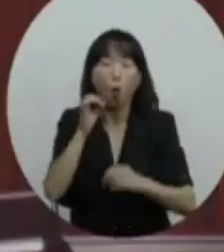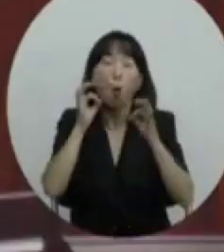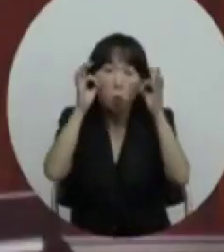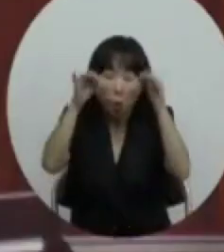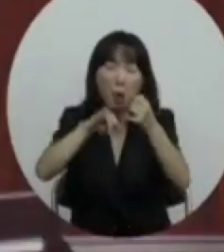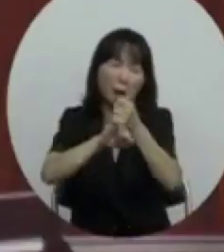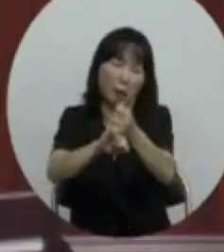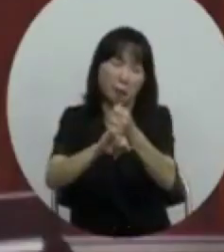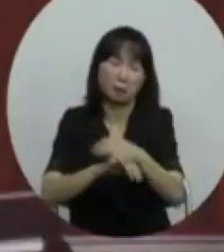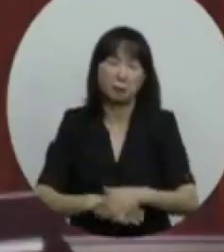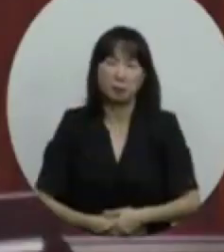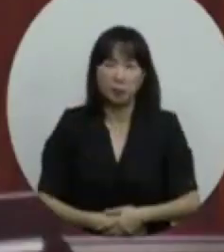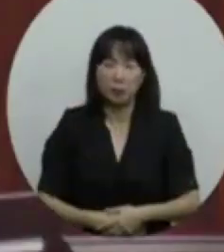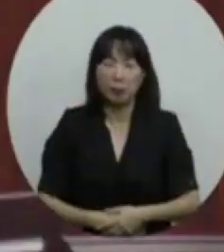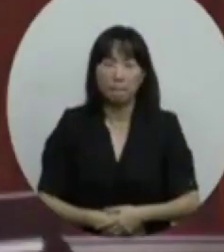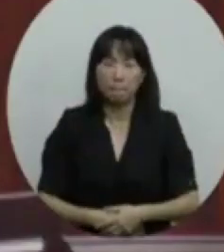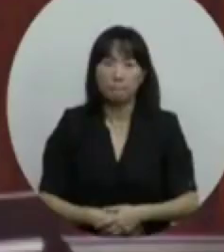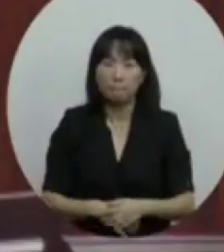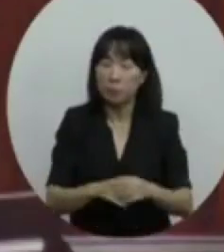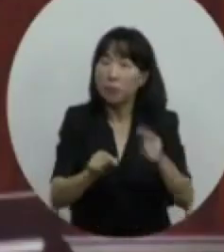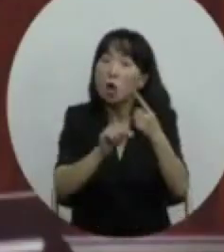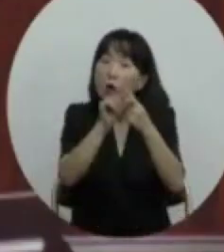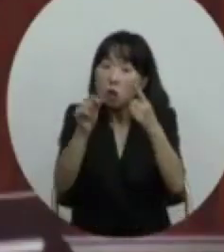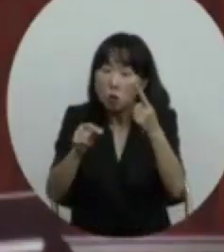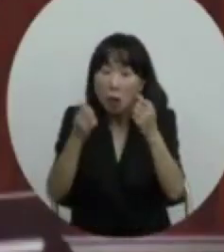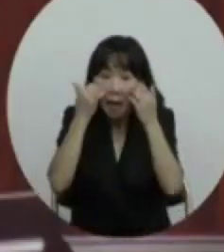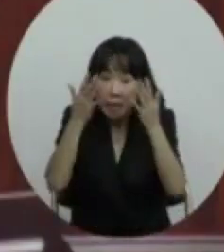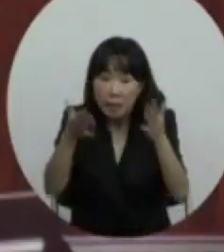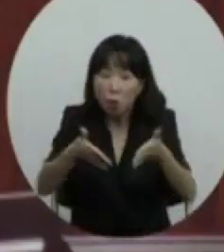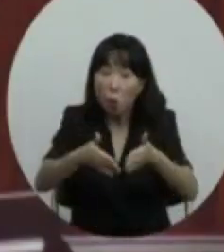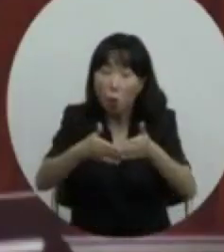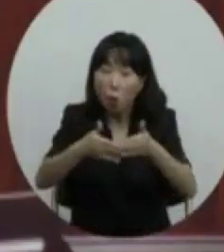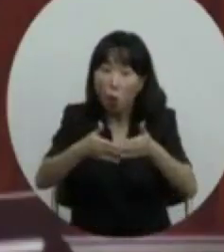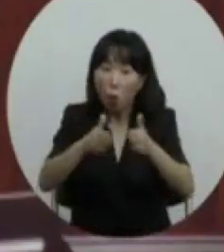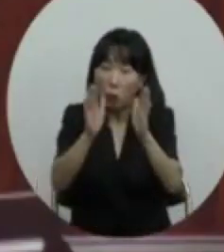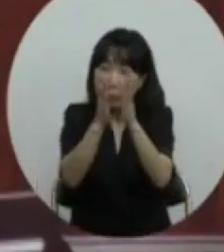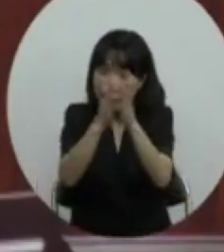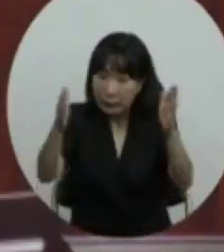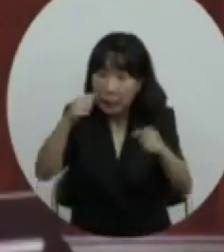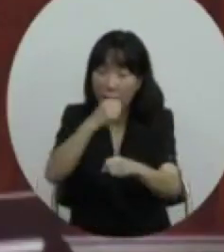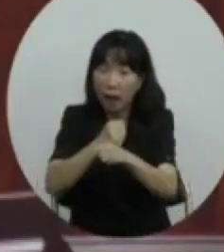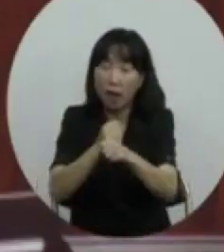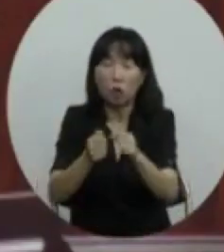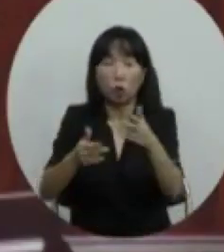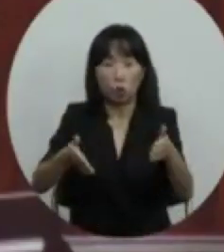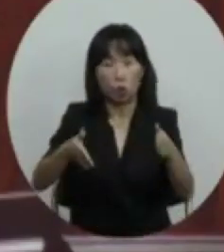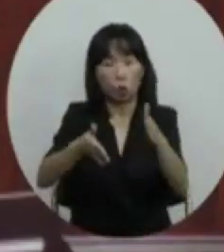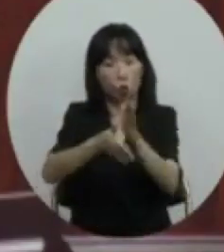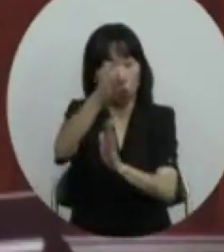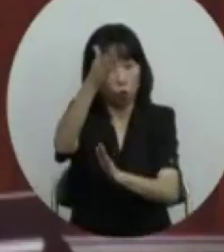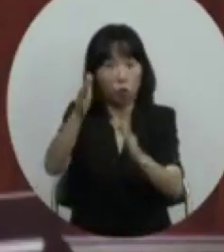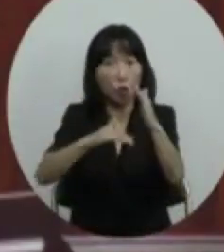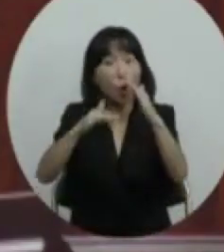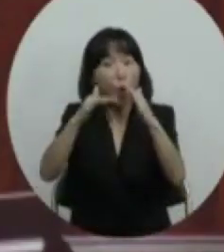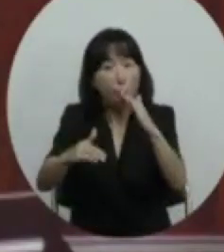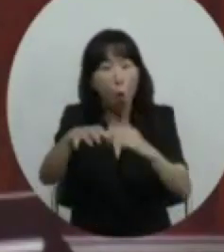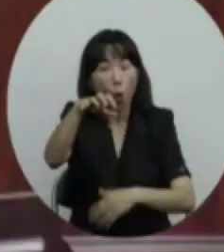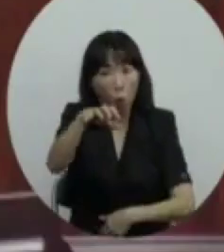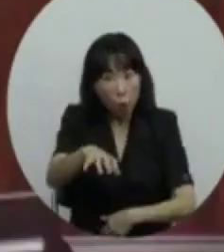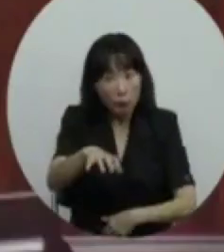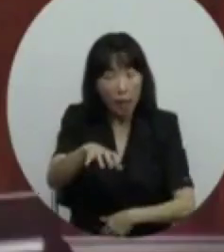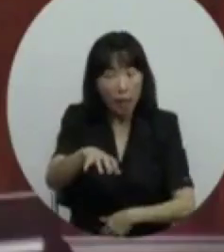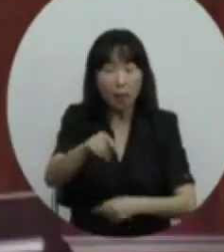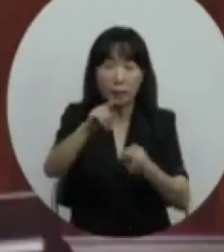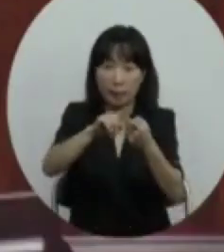지난 1월 출범한 여주도시공사는 지역개발 사업을 효율적으로 수행하고 개발 이익을